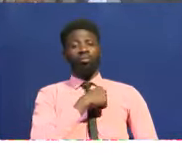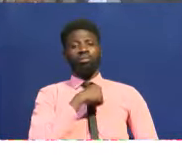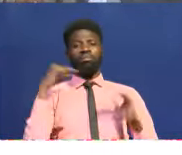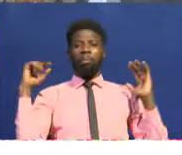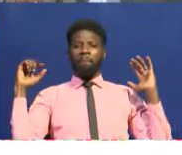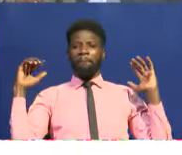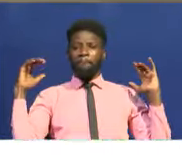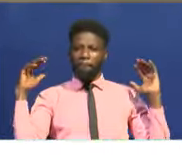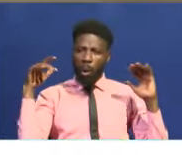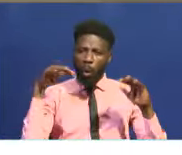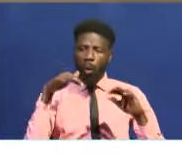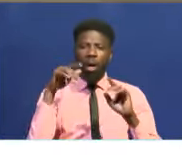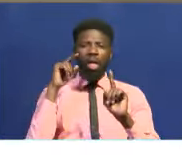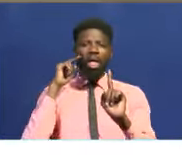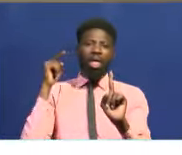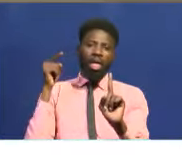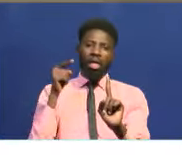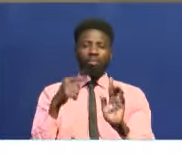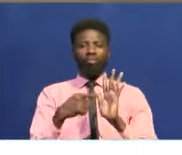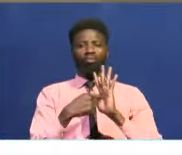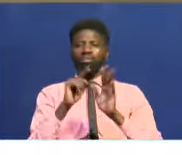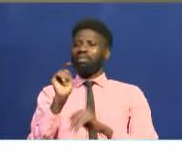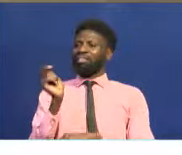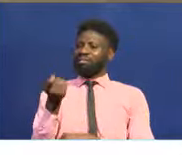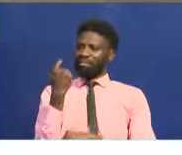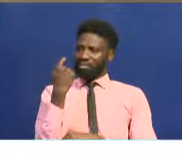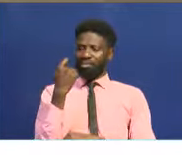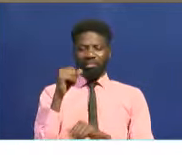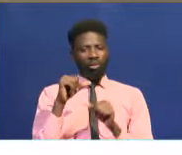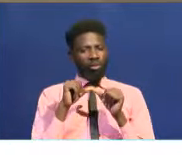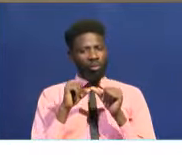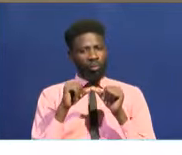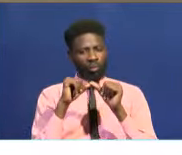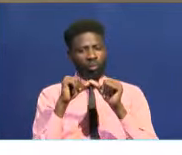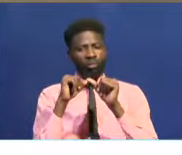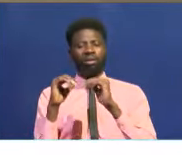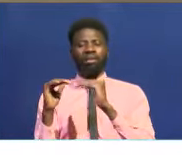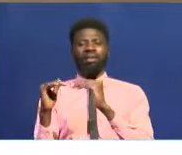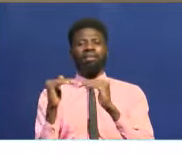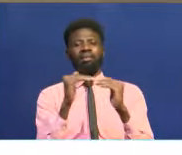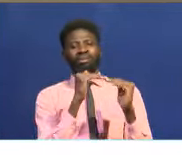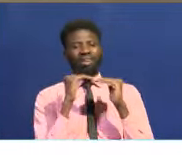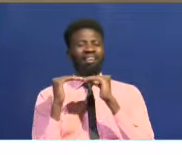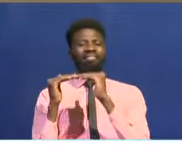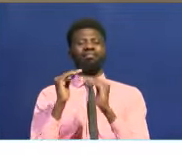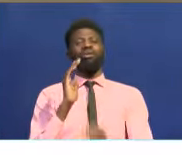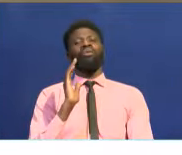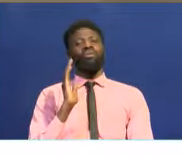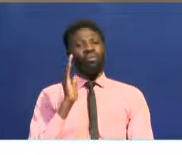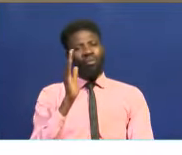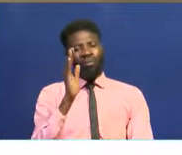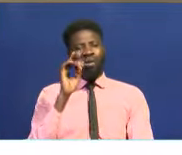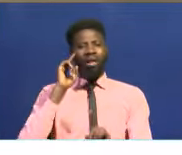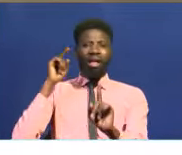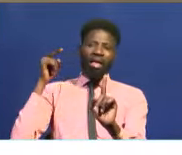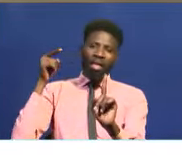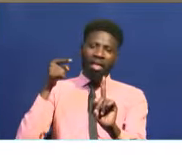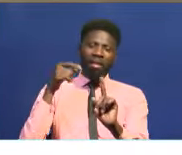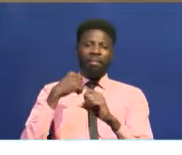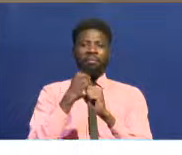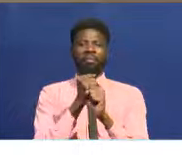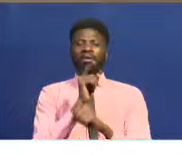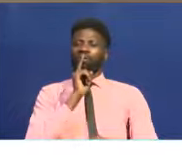kuonyesha kwamba Kenya itazidi kudumisha demokrasia na kuhakikisha kwamba tunatii